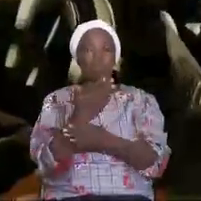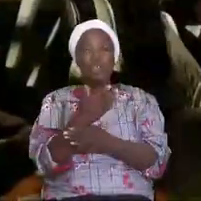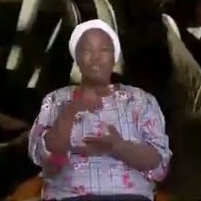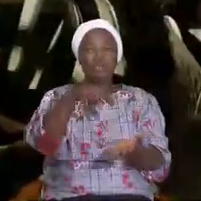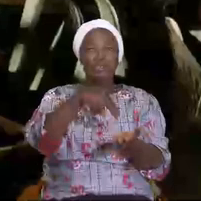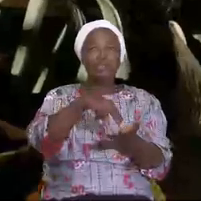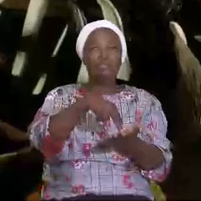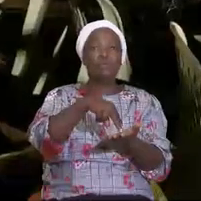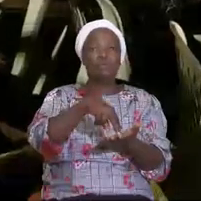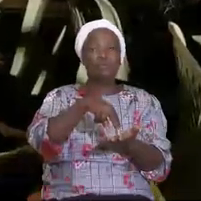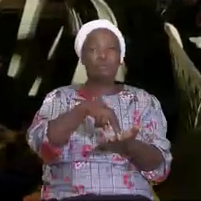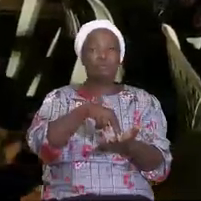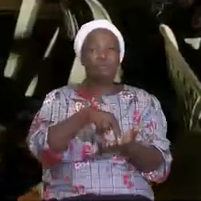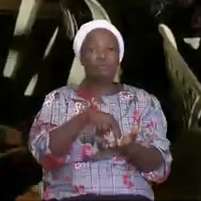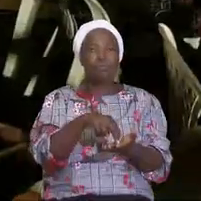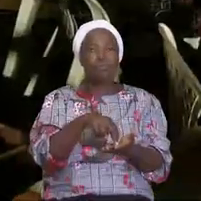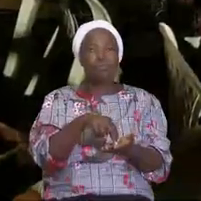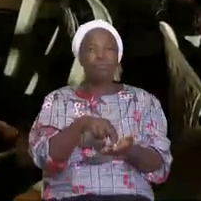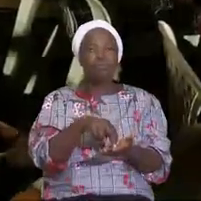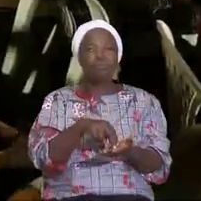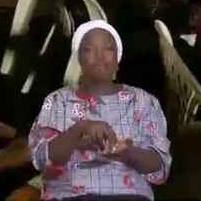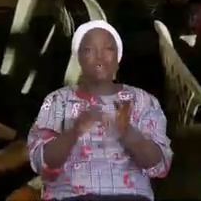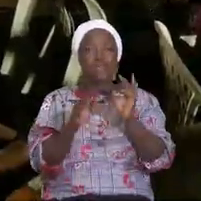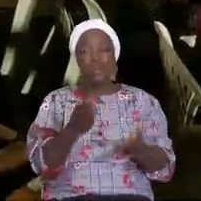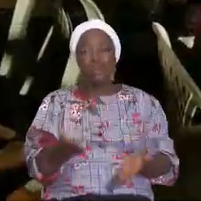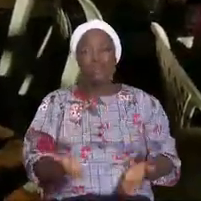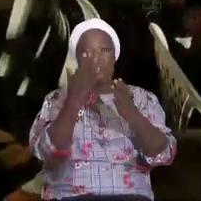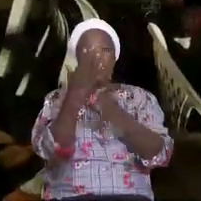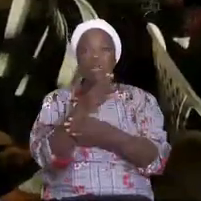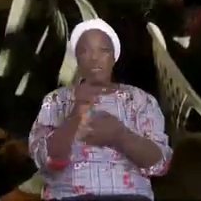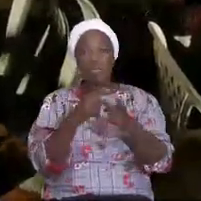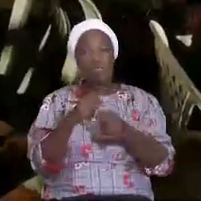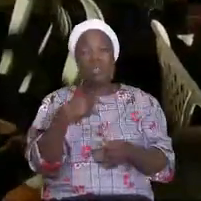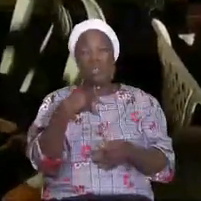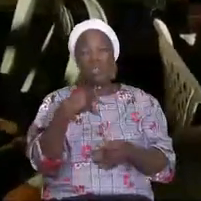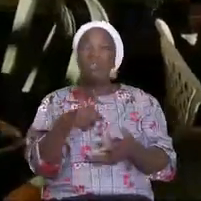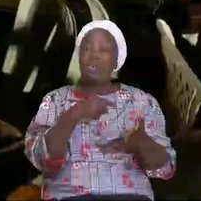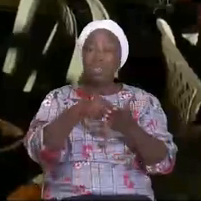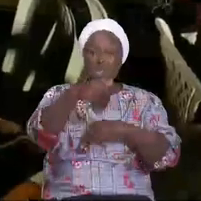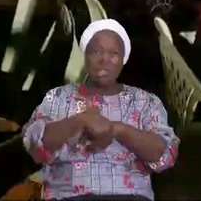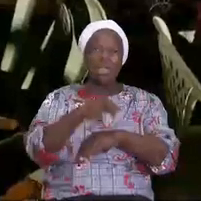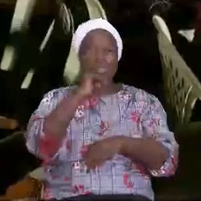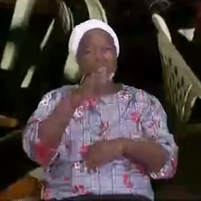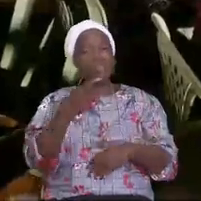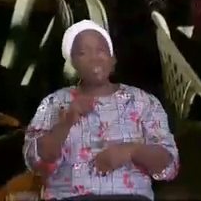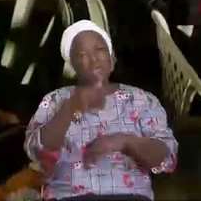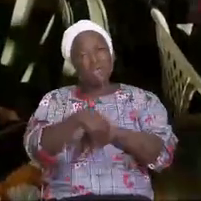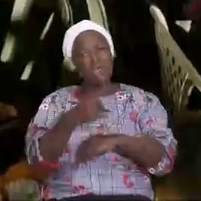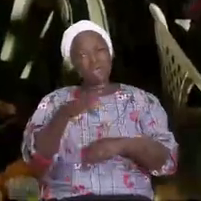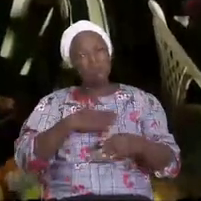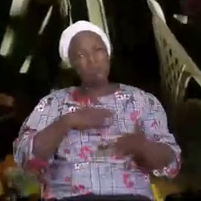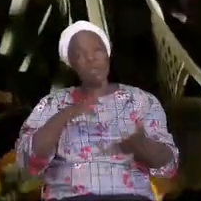va tout effacer. Lève cette main. Lève-toi maintenant. Comme tu lèves la main, mets-toi